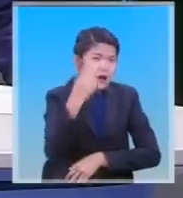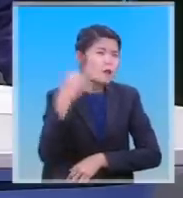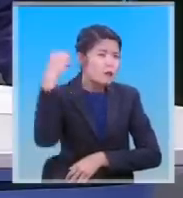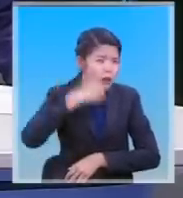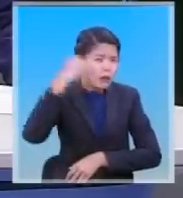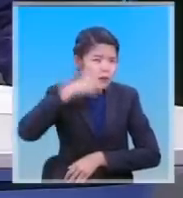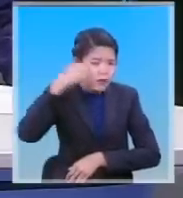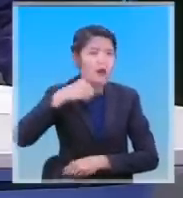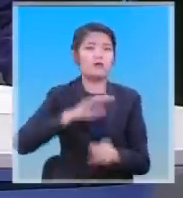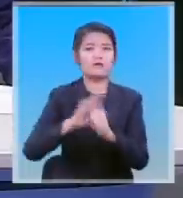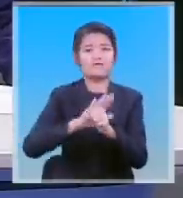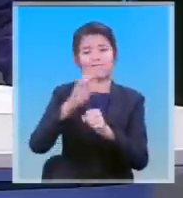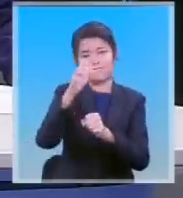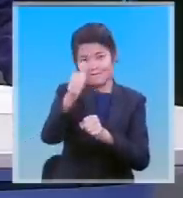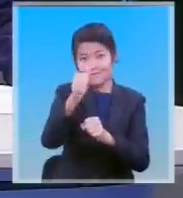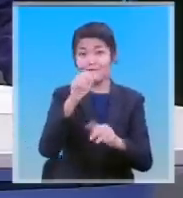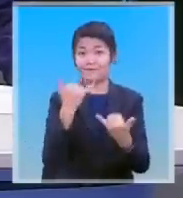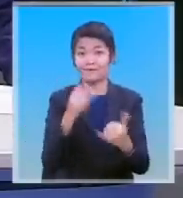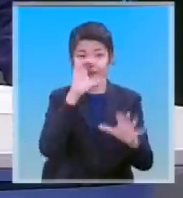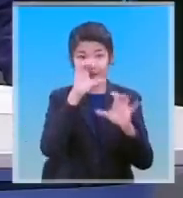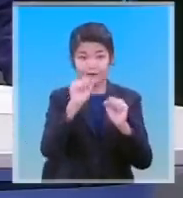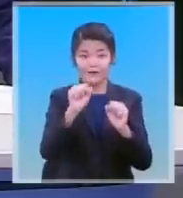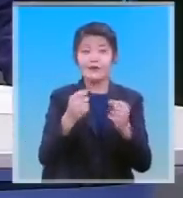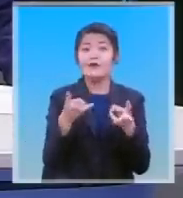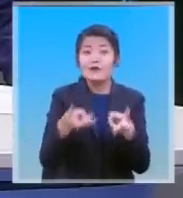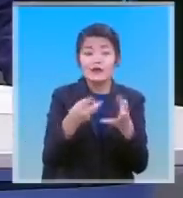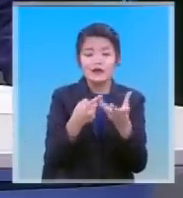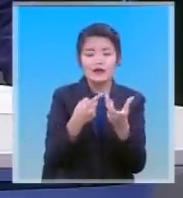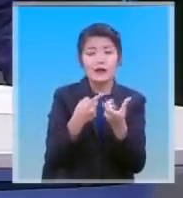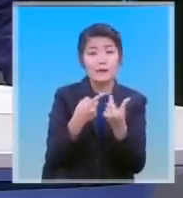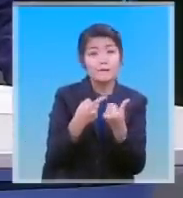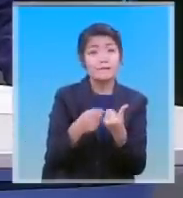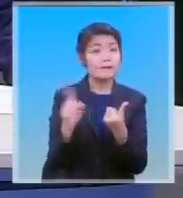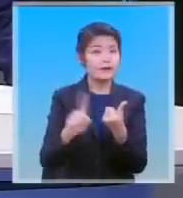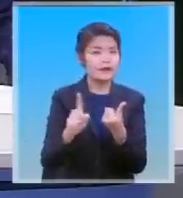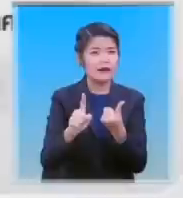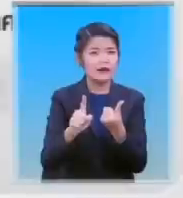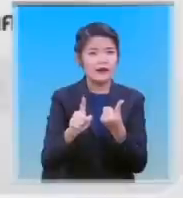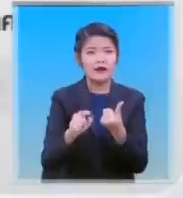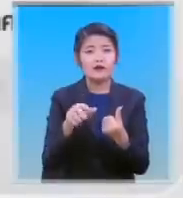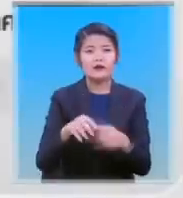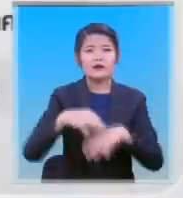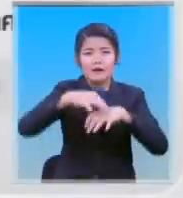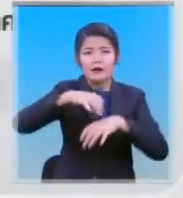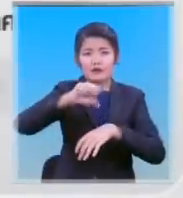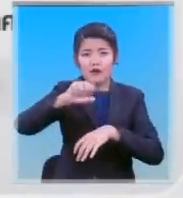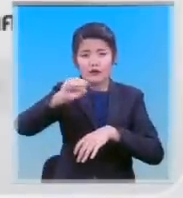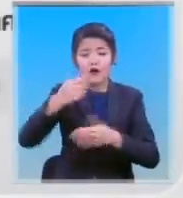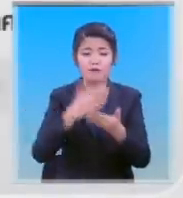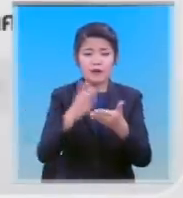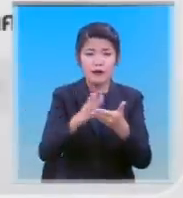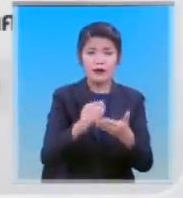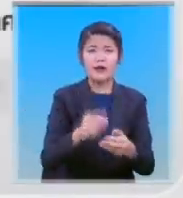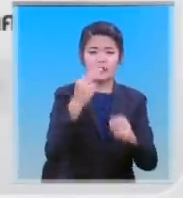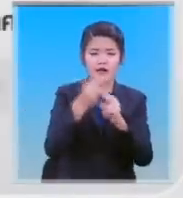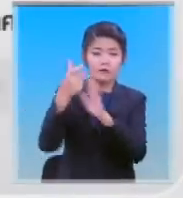ได้อยู่เหมือนกันนะคะเดี๋ยวมาดูกันค่ะคุณผู้ชมเวลาคำนวณ นะคะเรื่องของการคิดจำนวนที่นั่งส.ส.ทั้งแบ่งเขตแล้วก็บัญชีราย